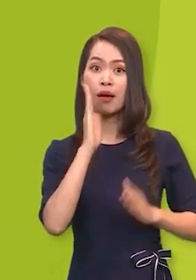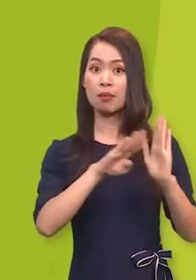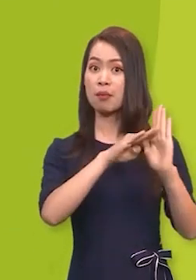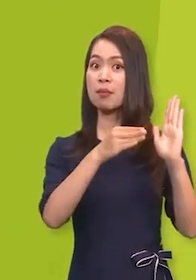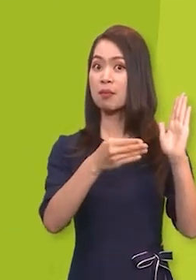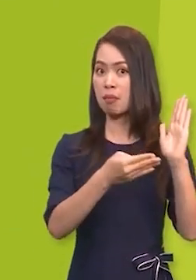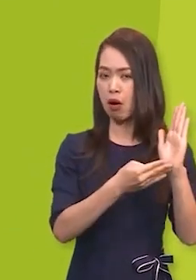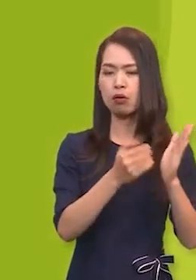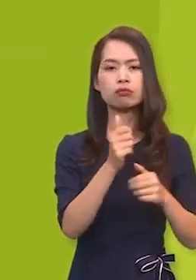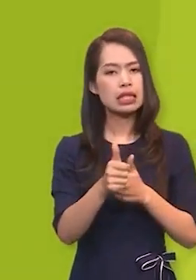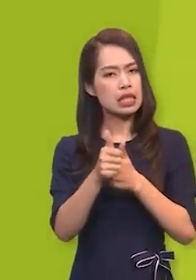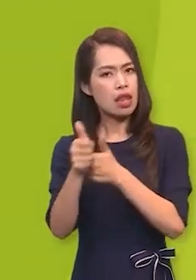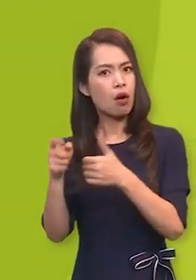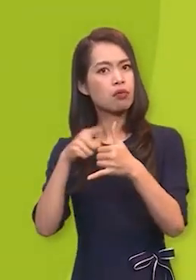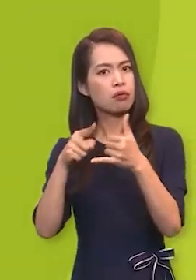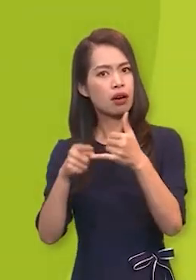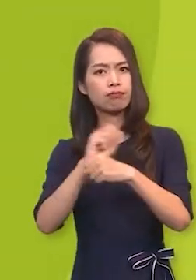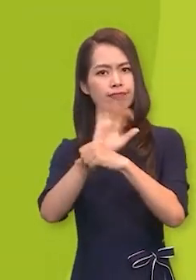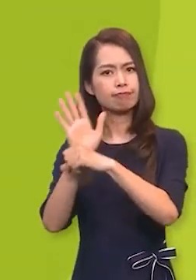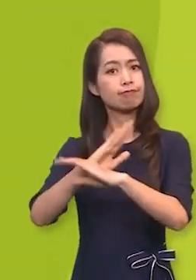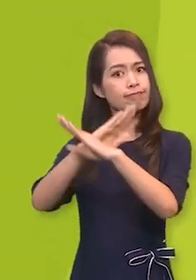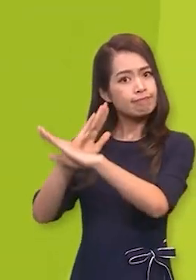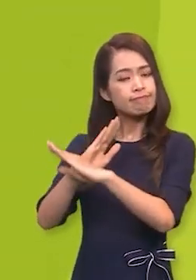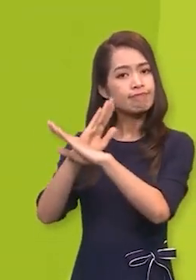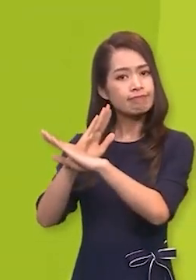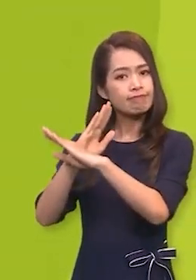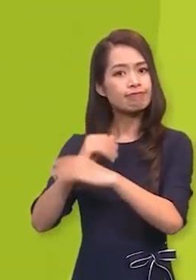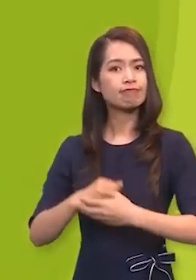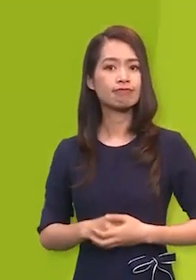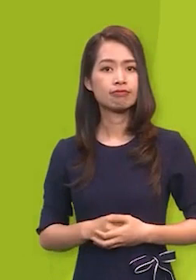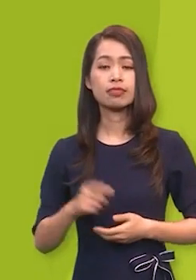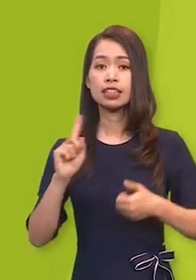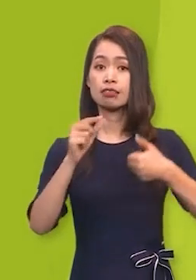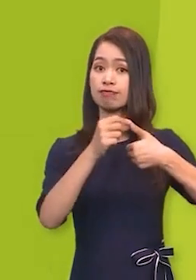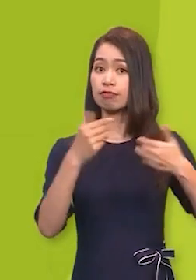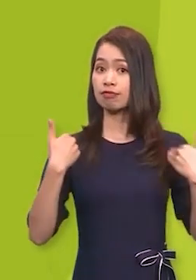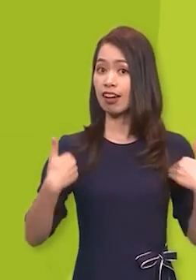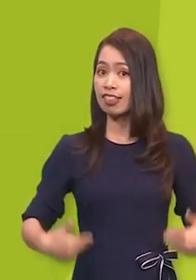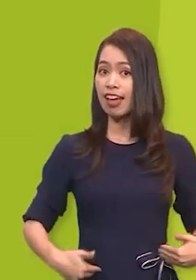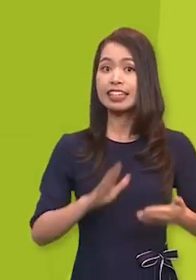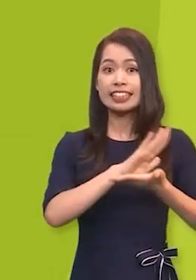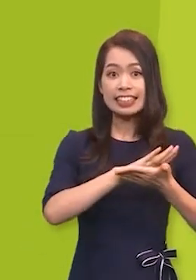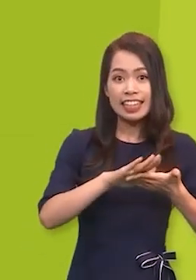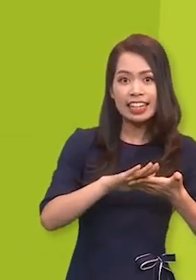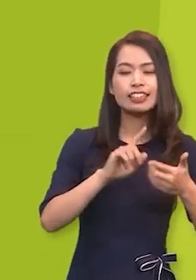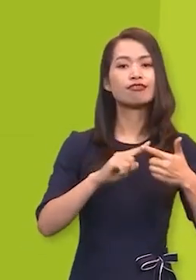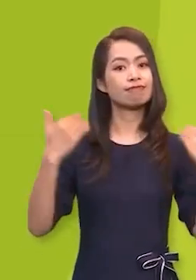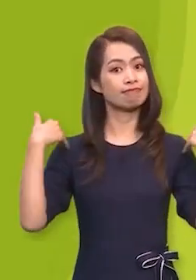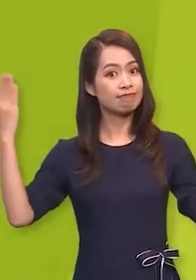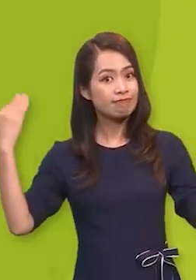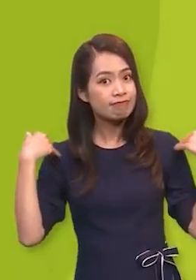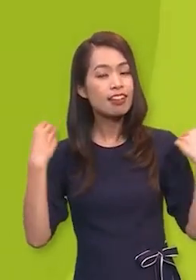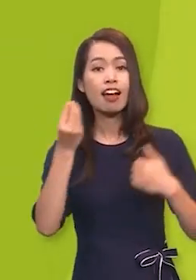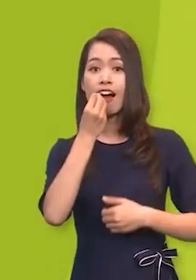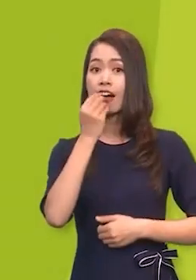thời, các bà mẹ mang thai cần thực hành các biện pháp phòng chống mắc Covid-19 trong mùa dịch, như vệ sinh cá nhân, tăng cường vận động